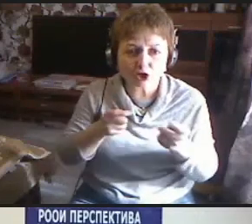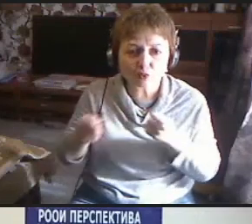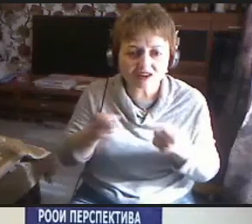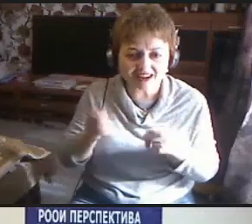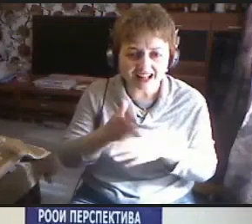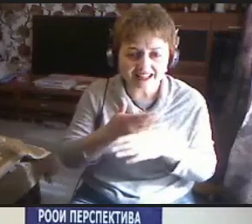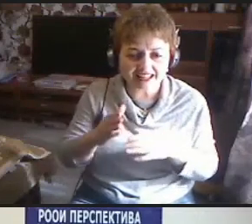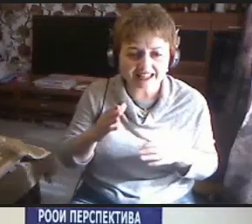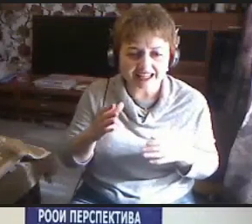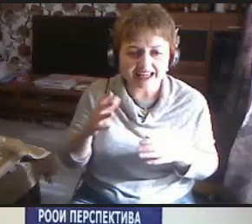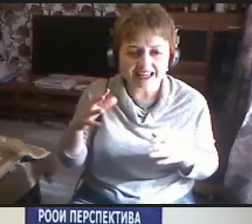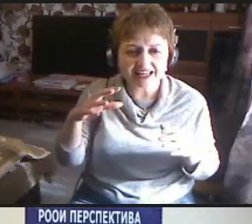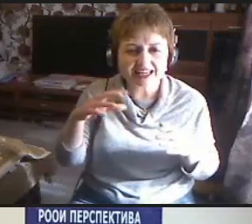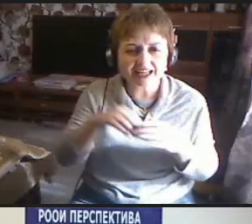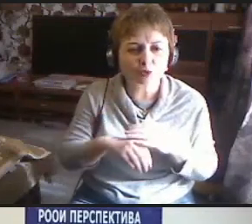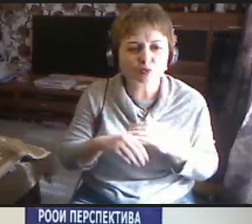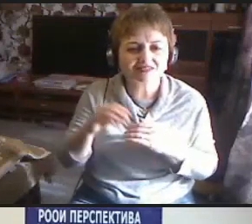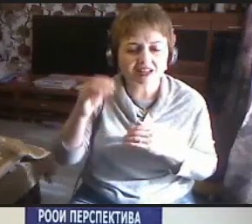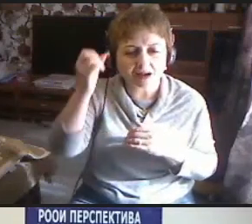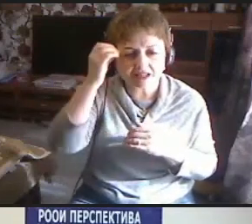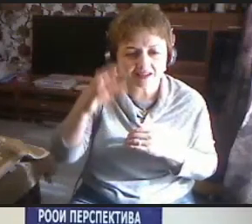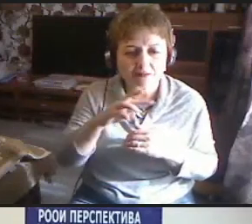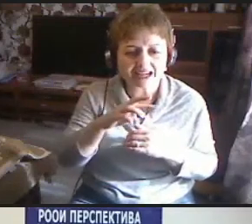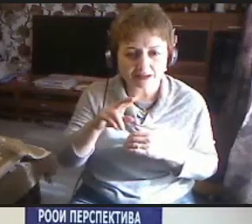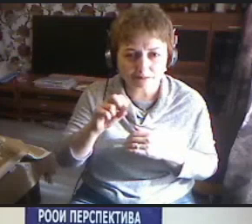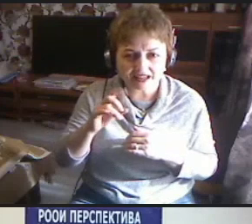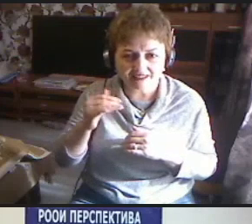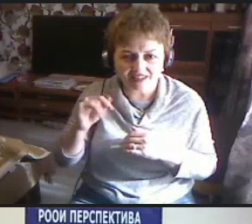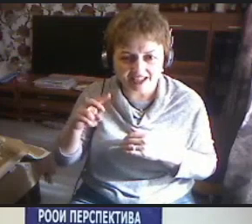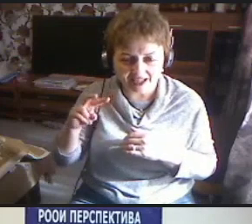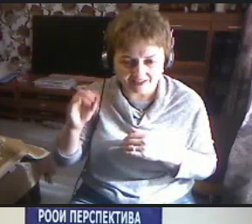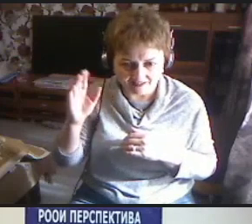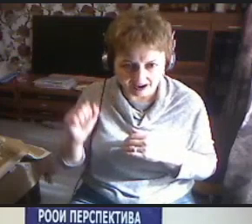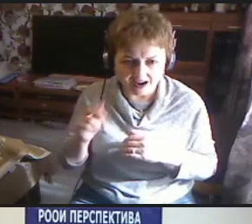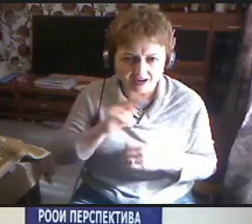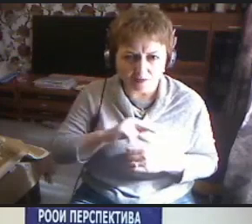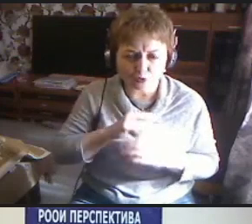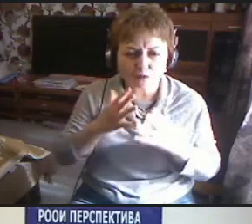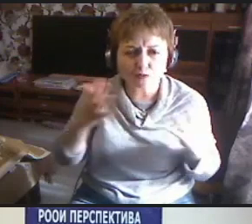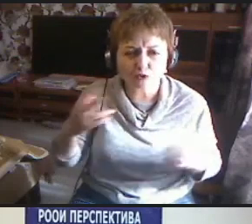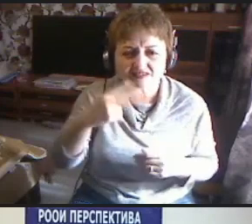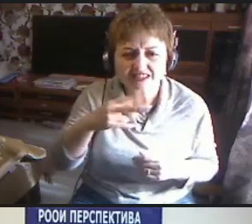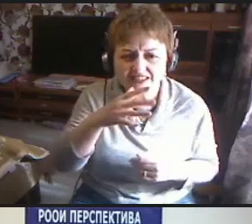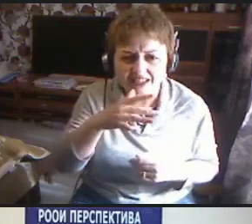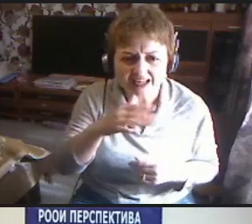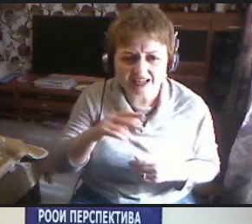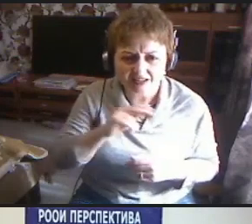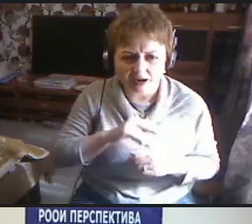руководитель отдела инклюзивного образования «Лови перспектива» Мария Перфильева. Ну, Мария Перфильева работает более 20 лет в